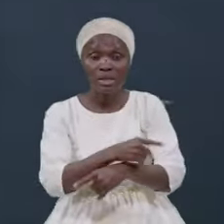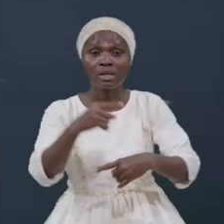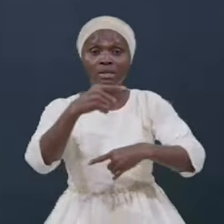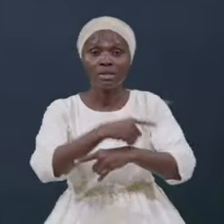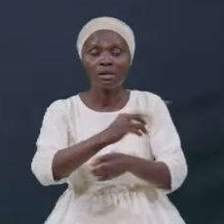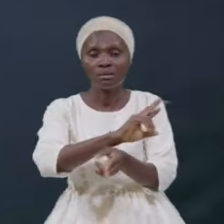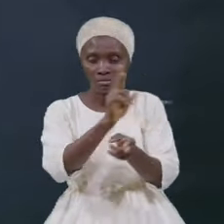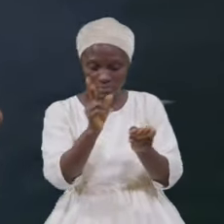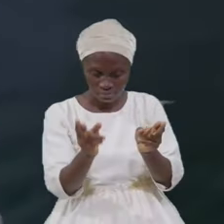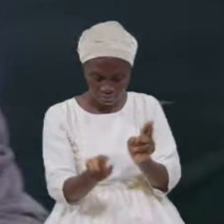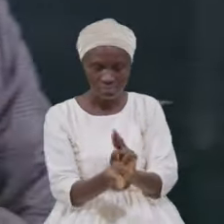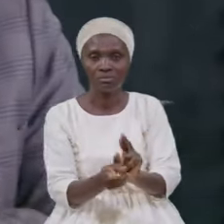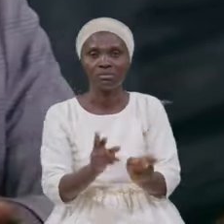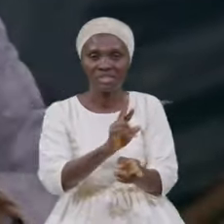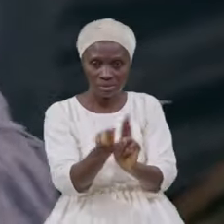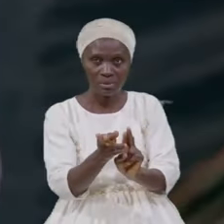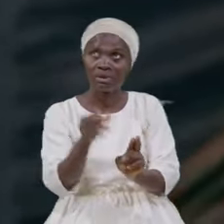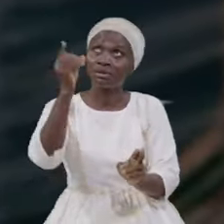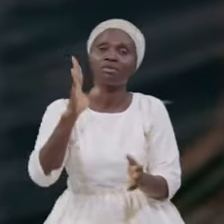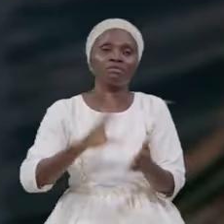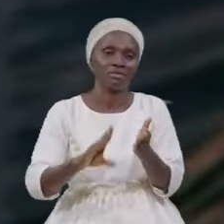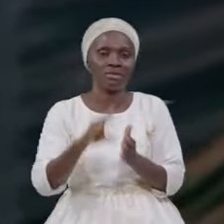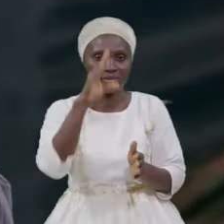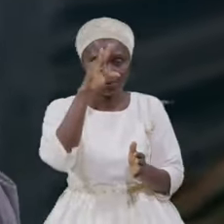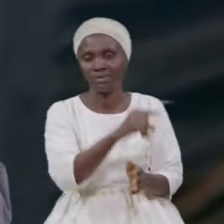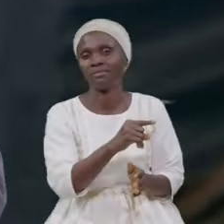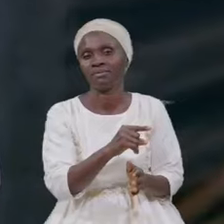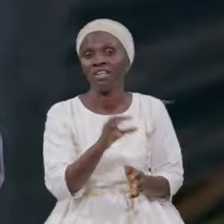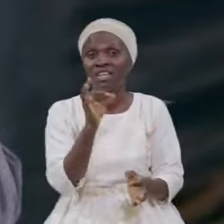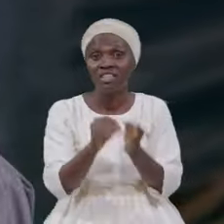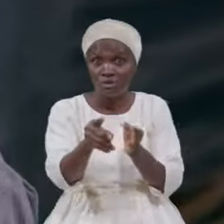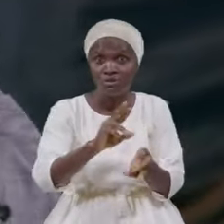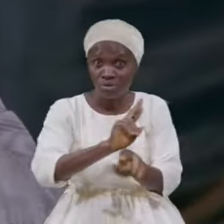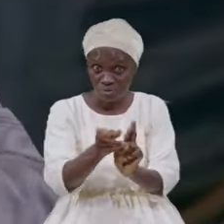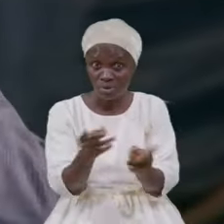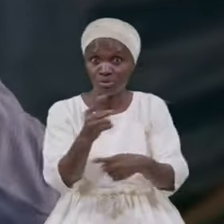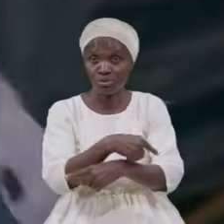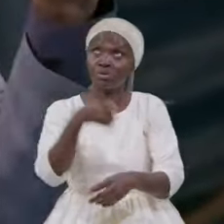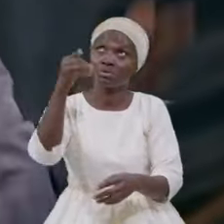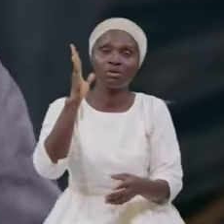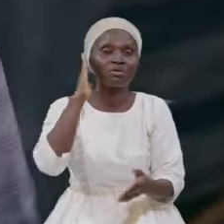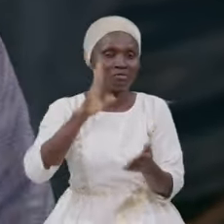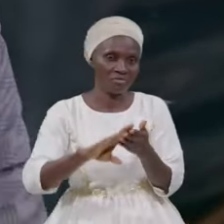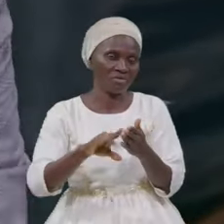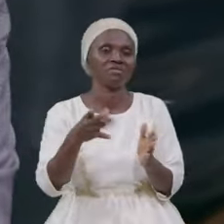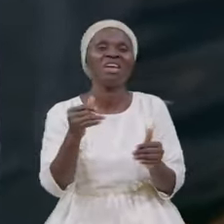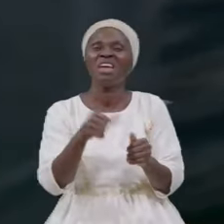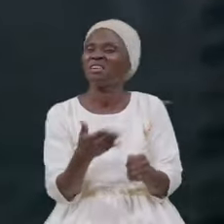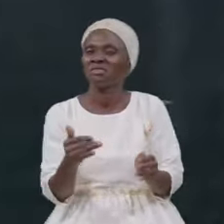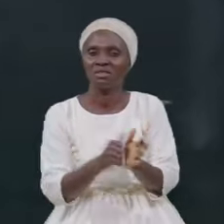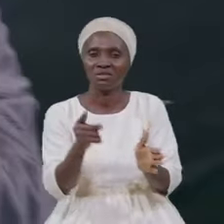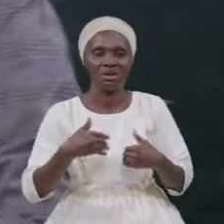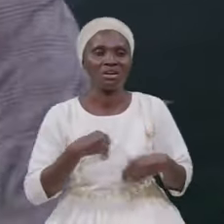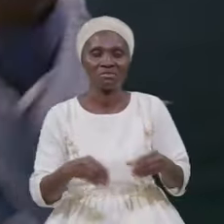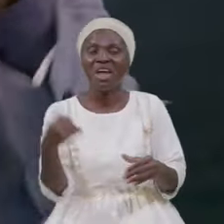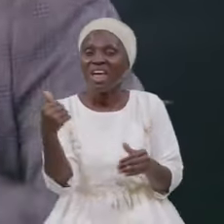pardonné. Tu te repens aujourd'hui, Dieu va te pardonner. Tout ce que tu as fait, partout où tu as été, toute mauvaise chose que tu as